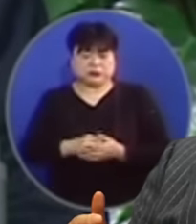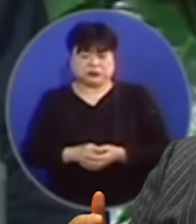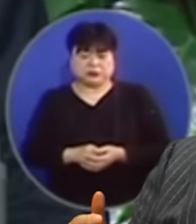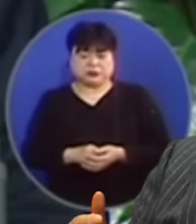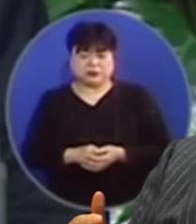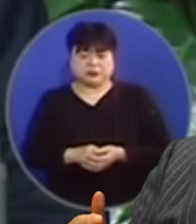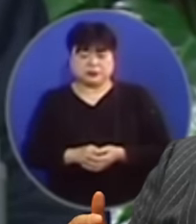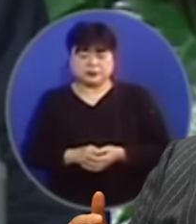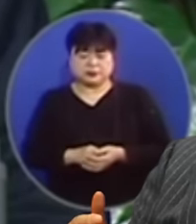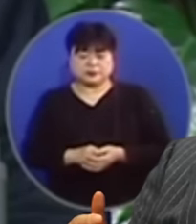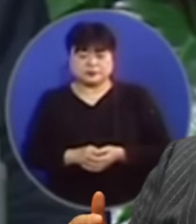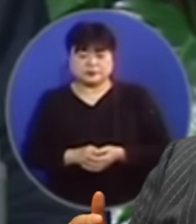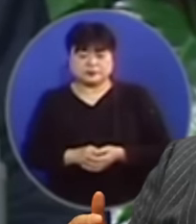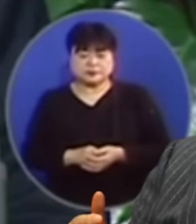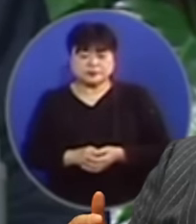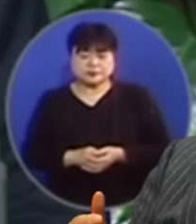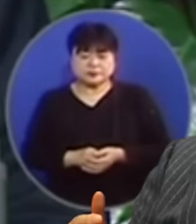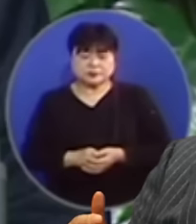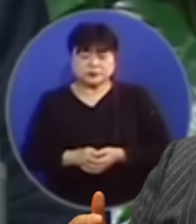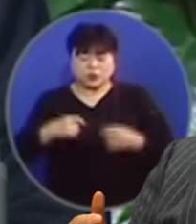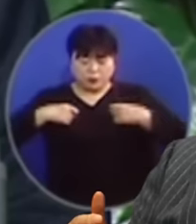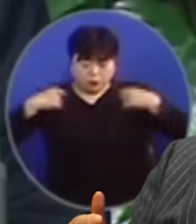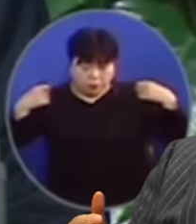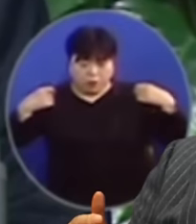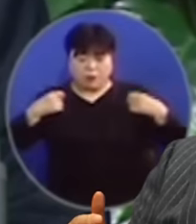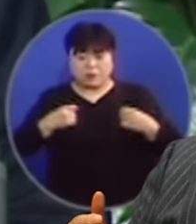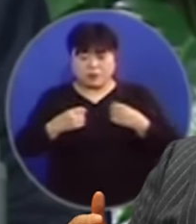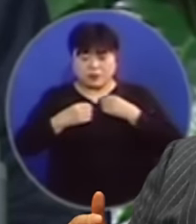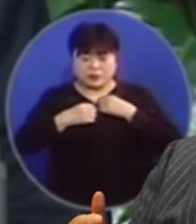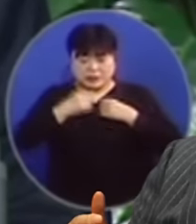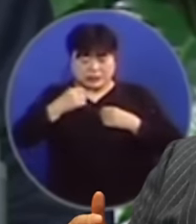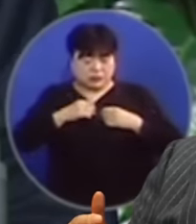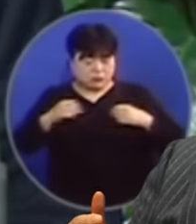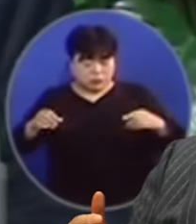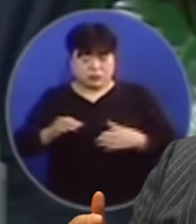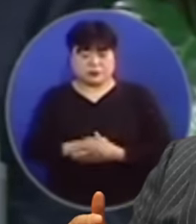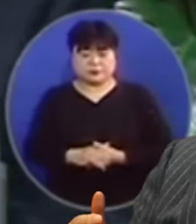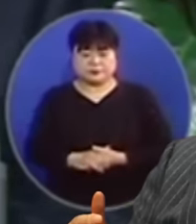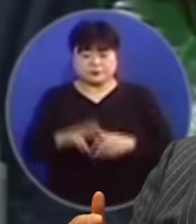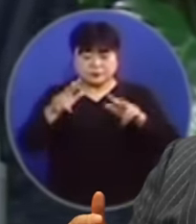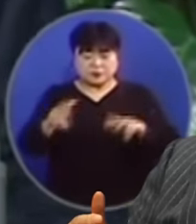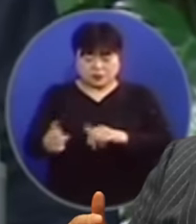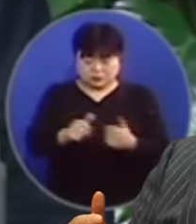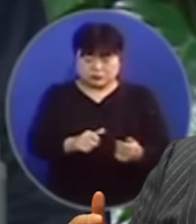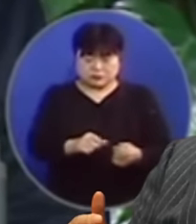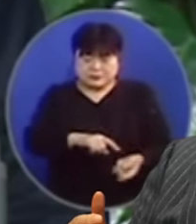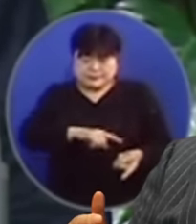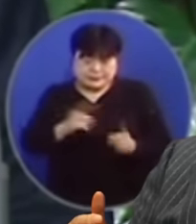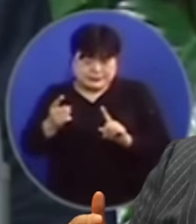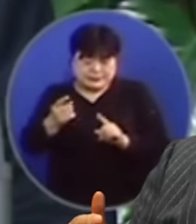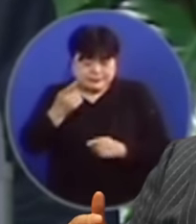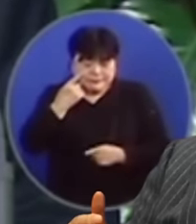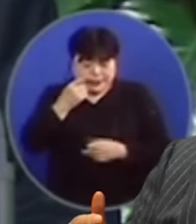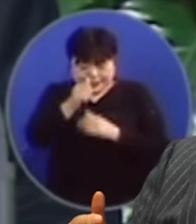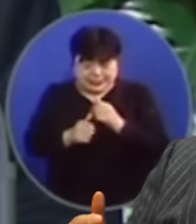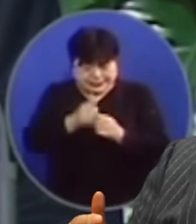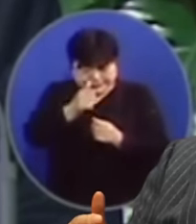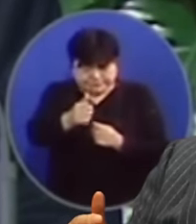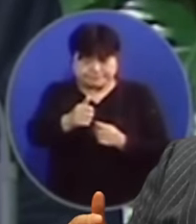봤다. 제가 위통을 벗어놓고 넥타이를 풀어놓고 이제 죽기 아니면 살기다.